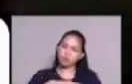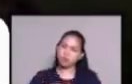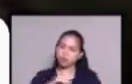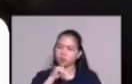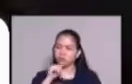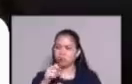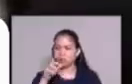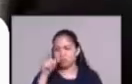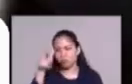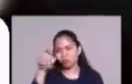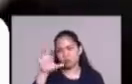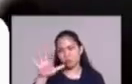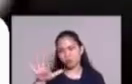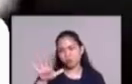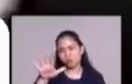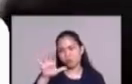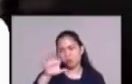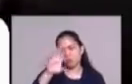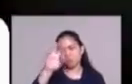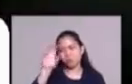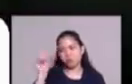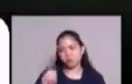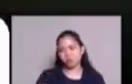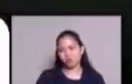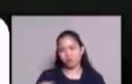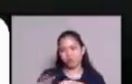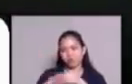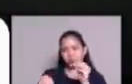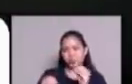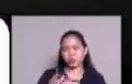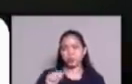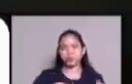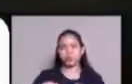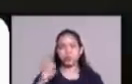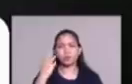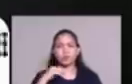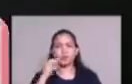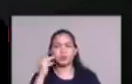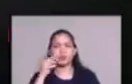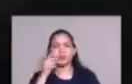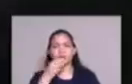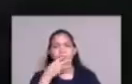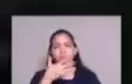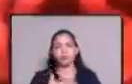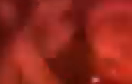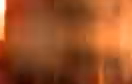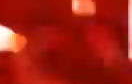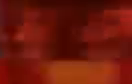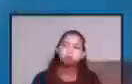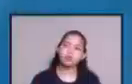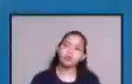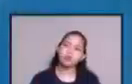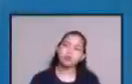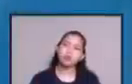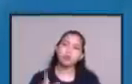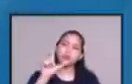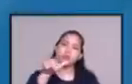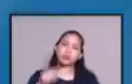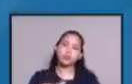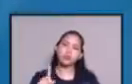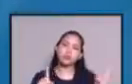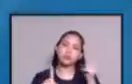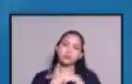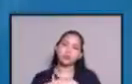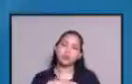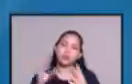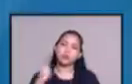siya ng 25%. Ito more than to. Lalabas niya. Umaaksyon, Mayan Los Baños, News 5. Mamaya sa aplikante